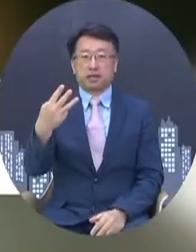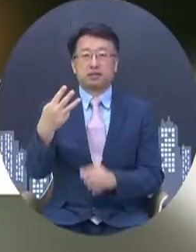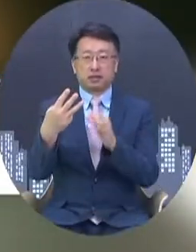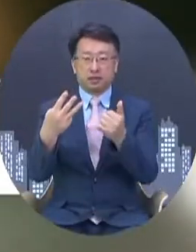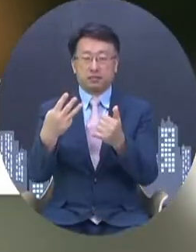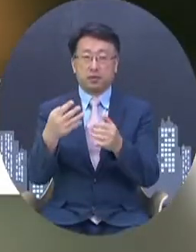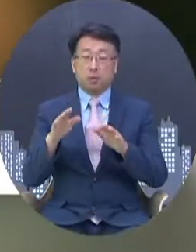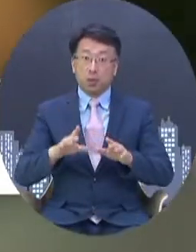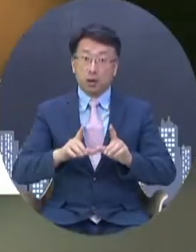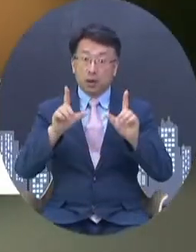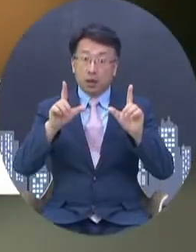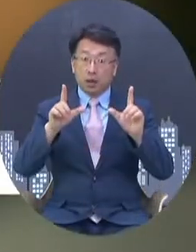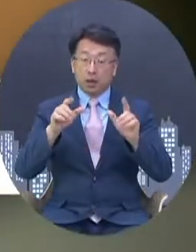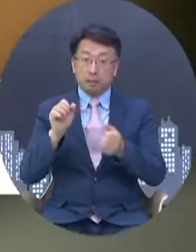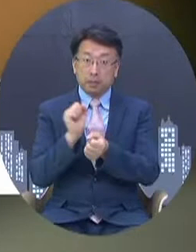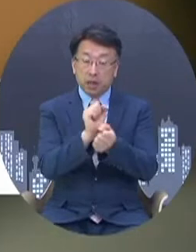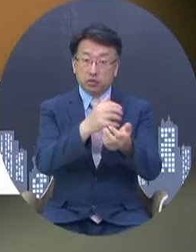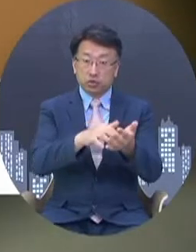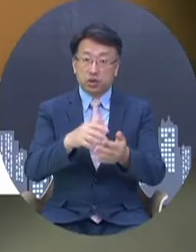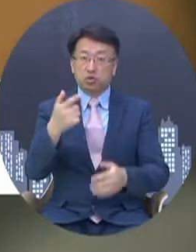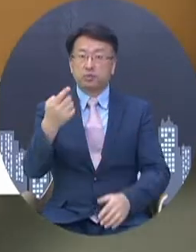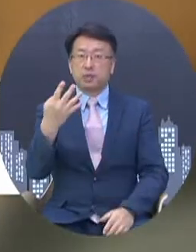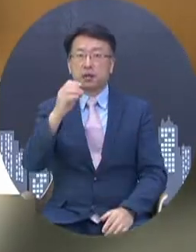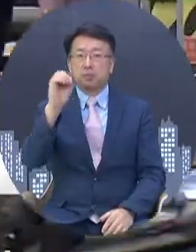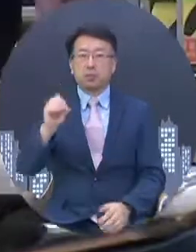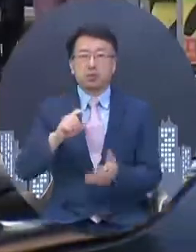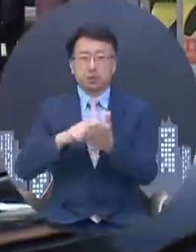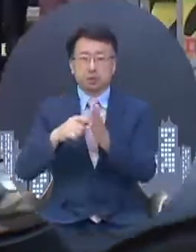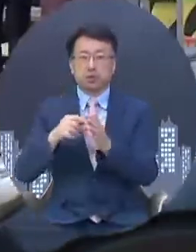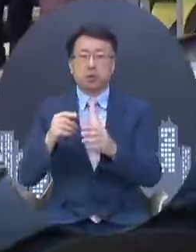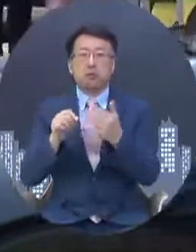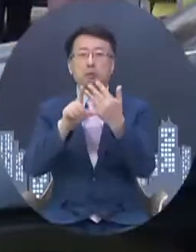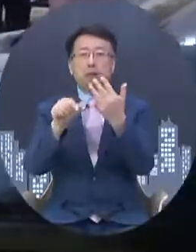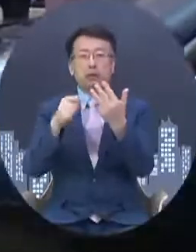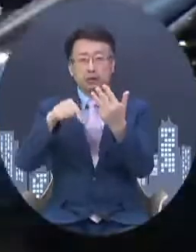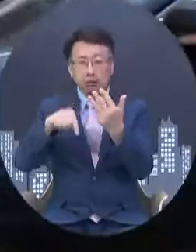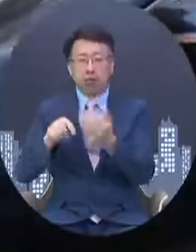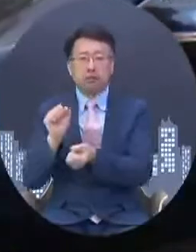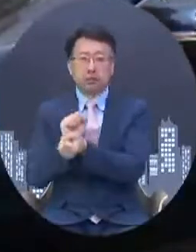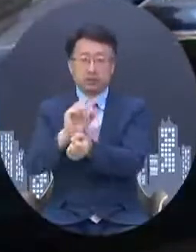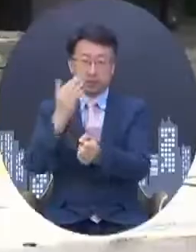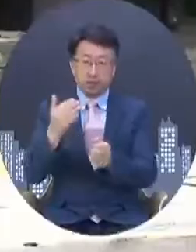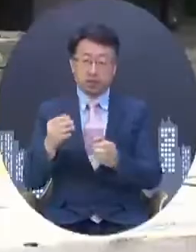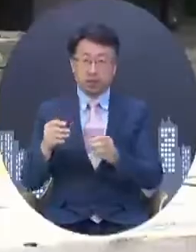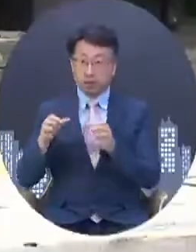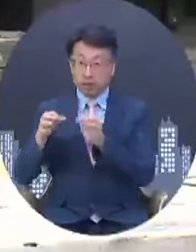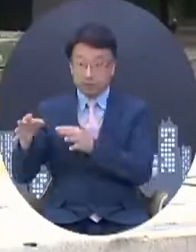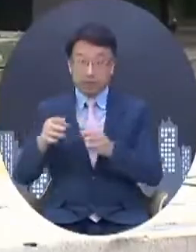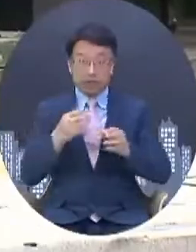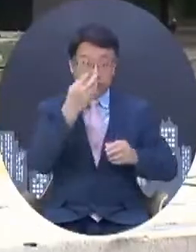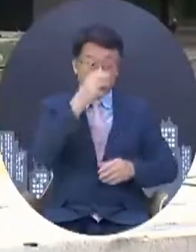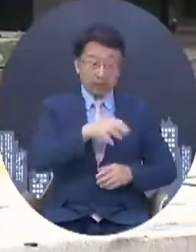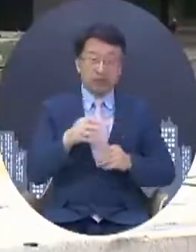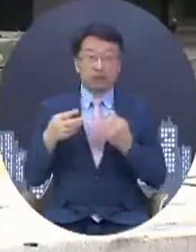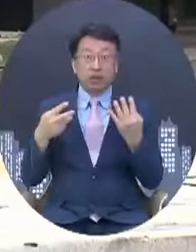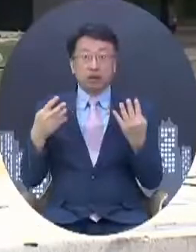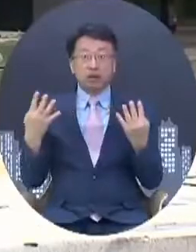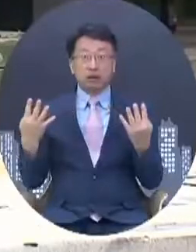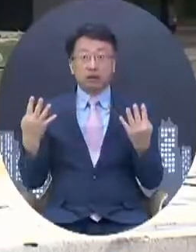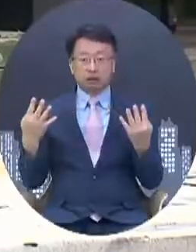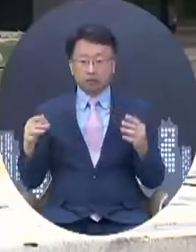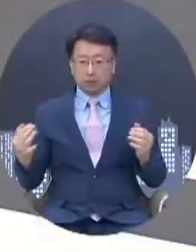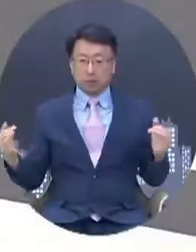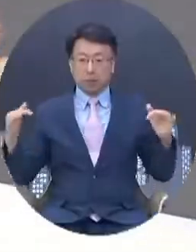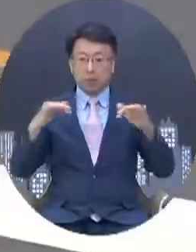올해 확진자 수의 64.4%를 차지했습니다. 특히 인근 김해와 함안이 4단계 인상에서